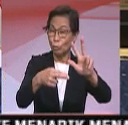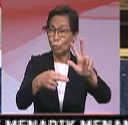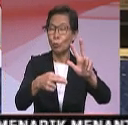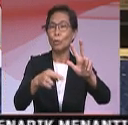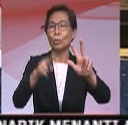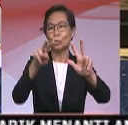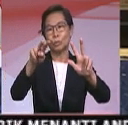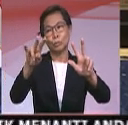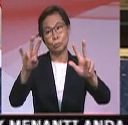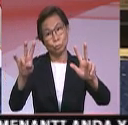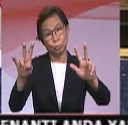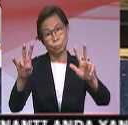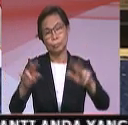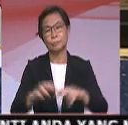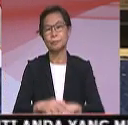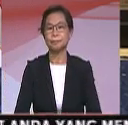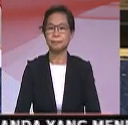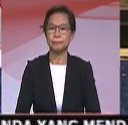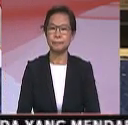3,027 kes.